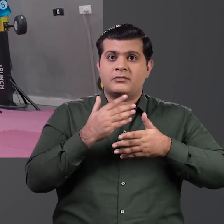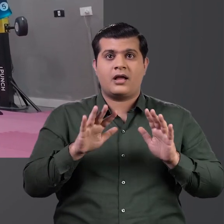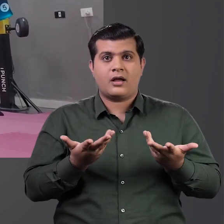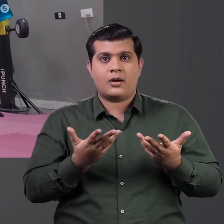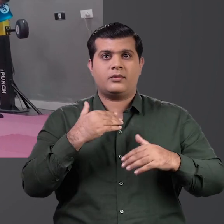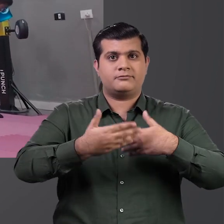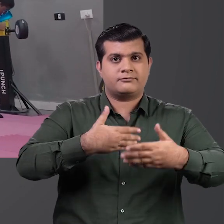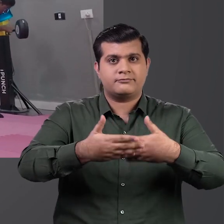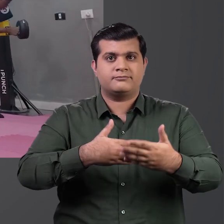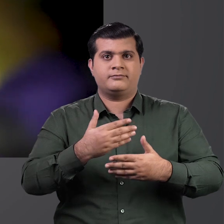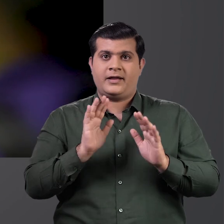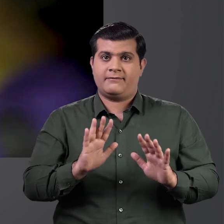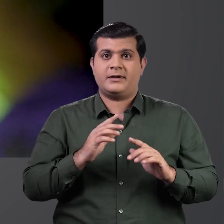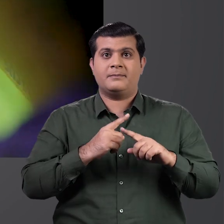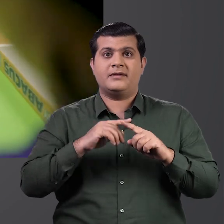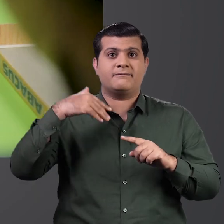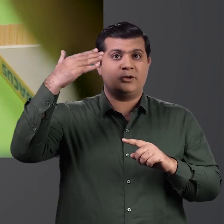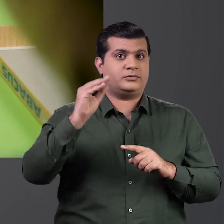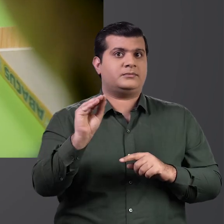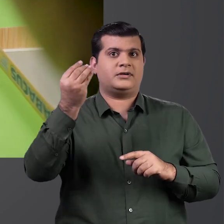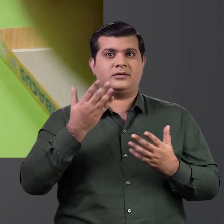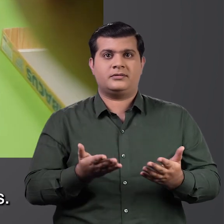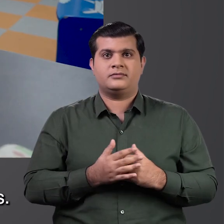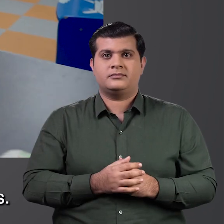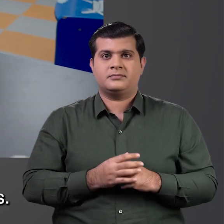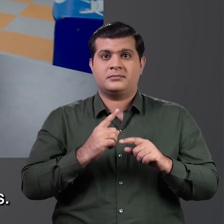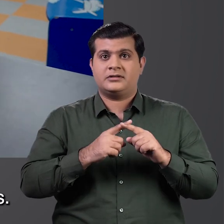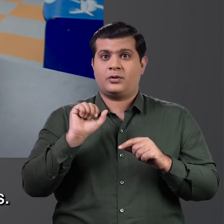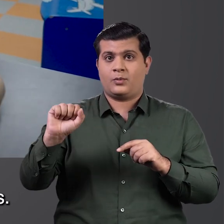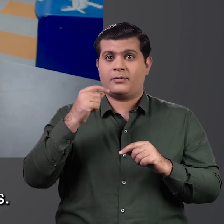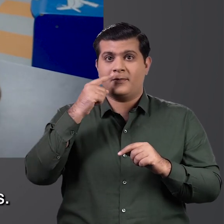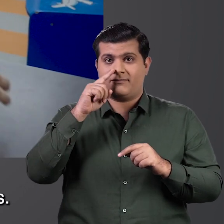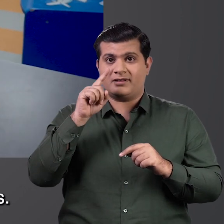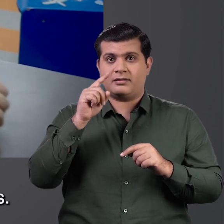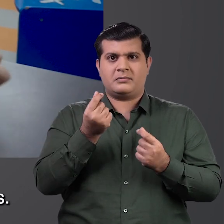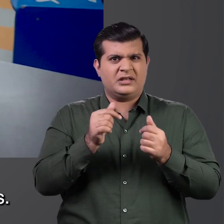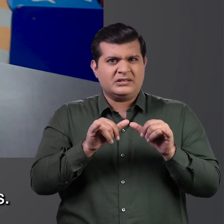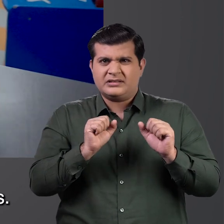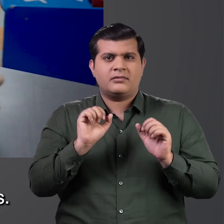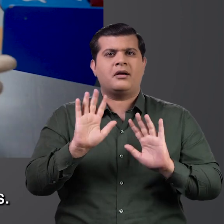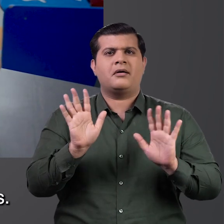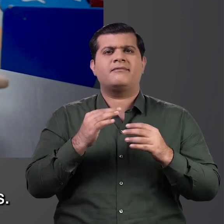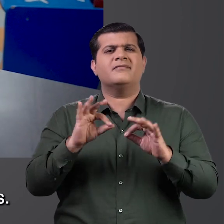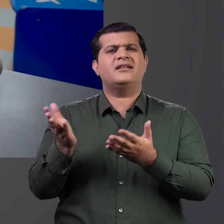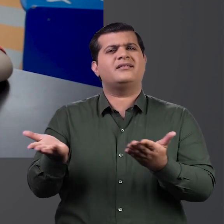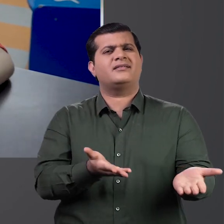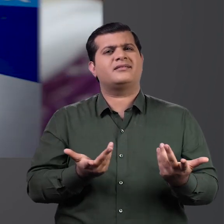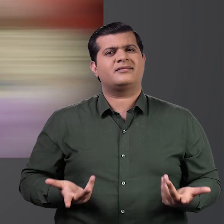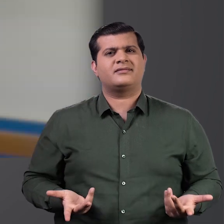आश्रित जीवन जीने की सीख द्वारा एक बेहतर भविष्य मिलता है। साथ ही उनके अभिभावकों पर आर्थिक बोझ भी कम होता